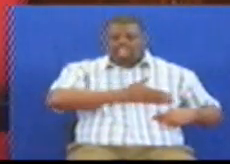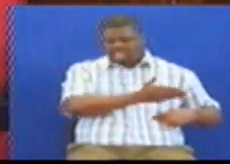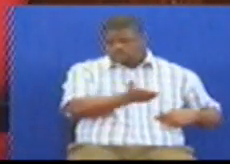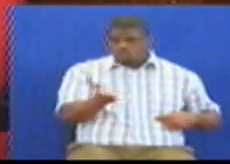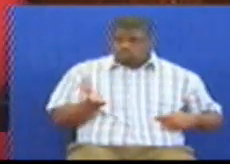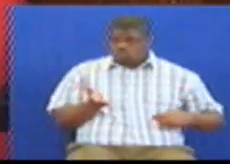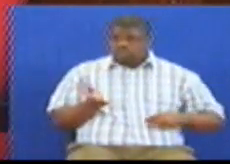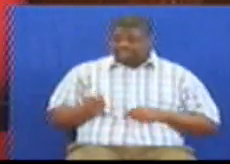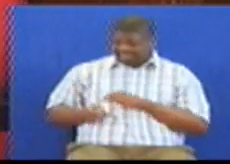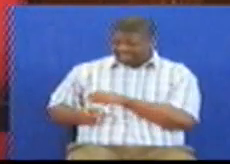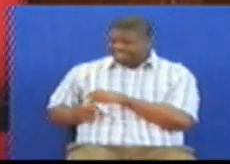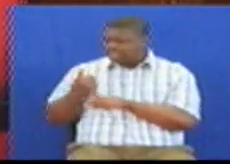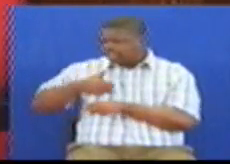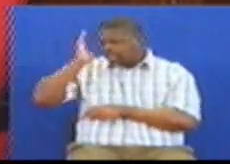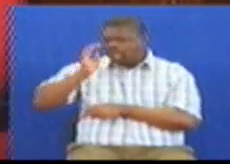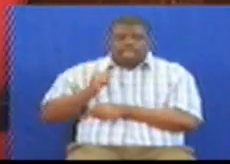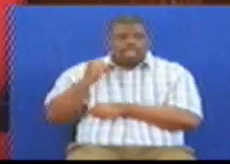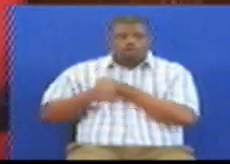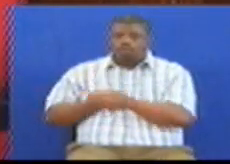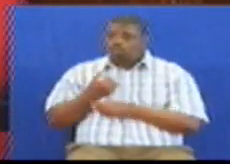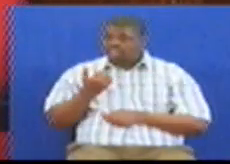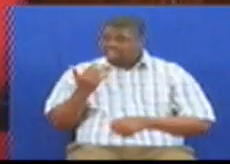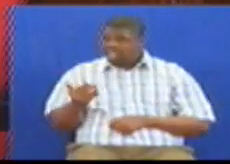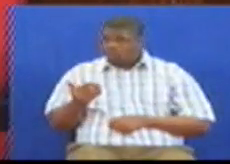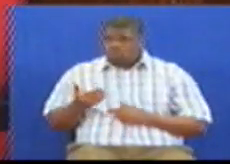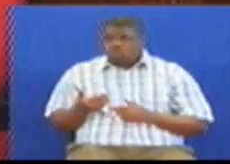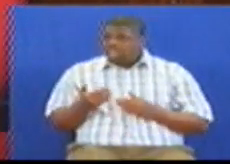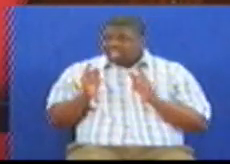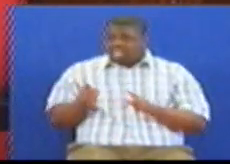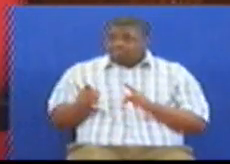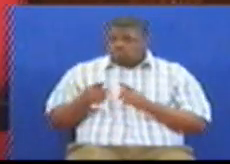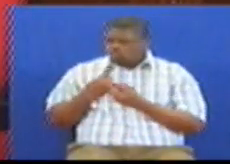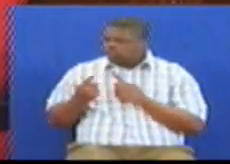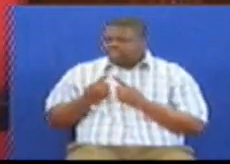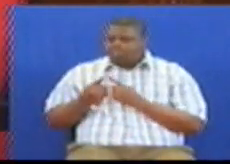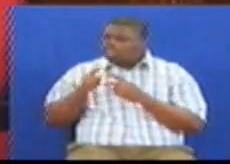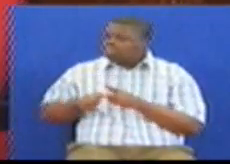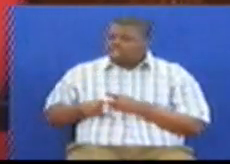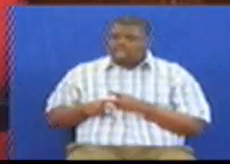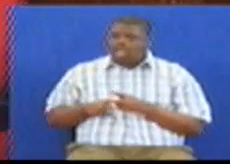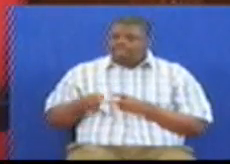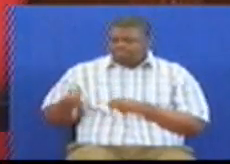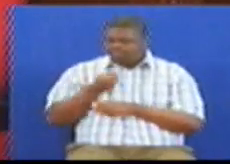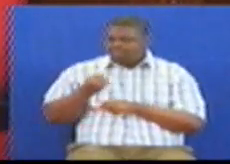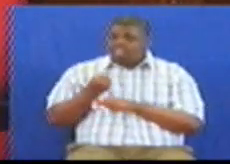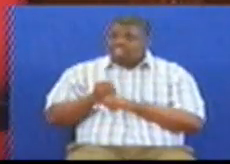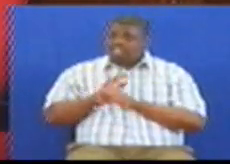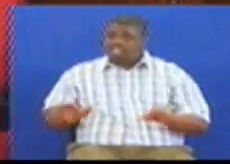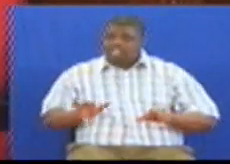Serikali ya awamu ya tano, kama ambavyo siwezi kwenda kutaja tena yale yaliyofanyika, ni